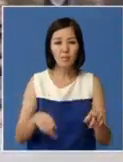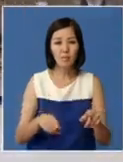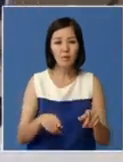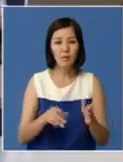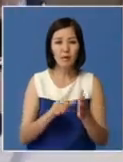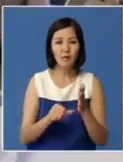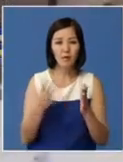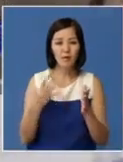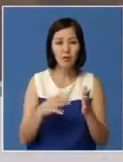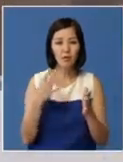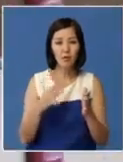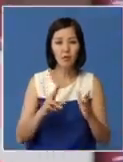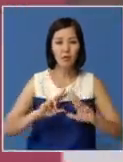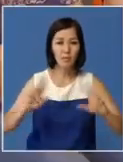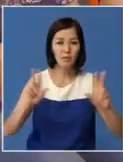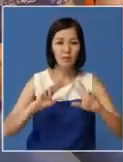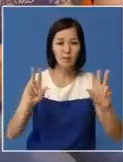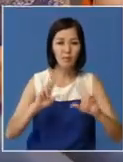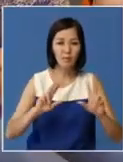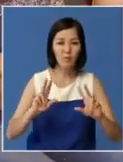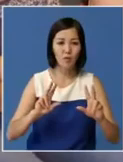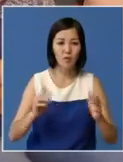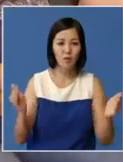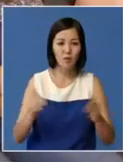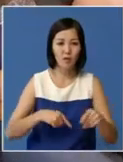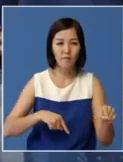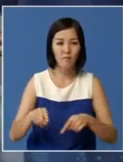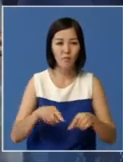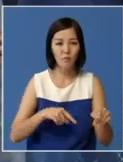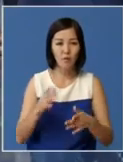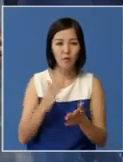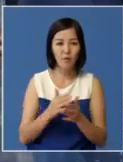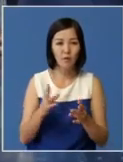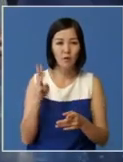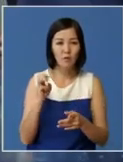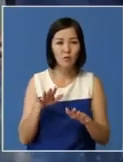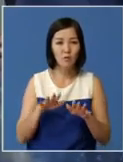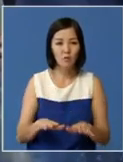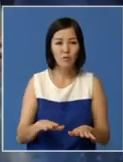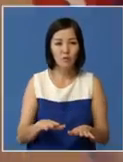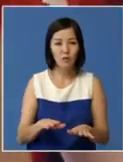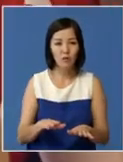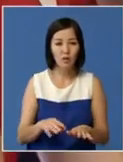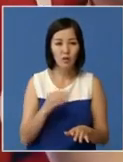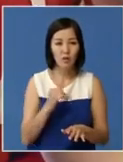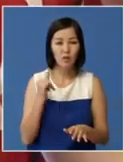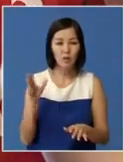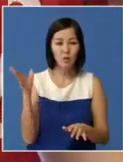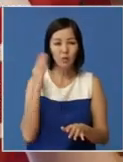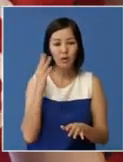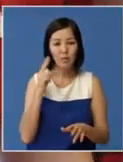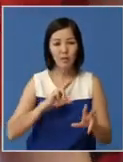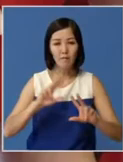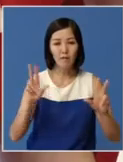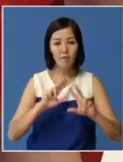метрлік, волейбол, баскетбол, гандбол мен шағын футболға арналған. 300 орындық. Елбасы келгенде жетсу Алматы волейбол